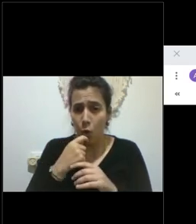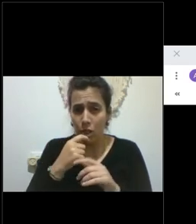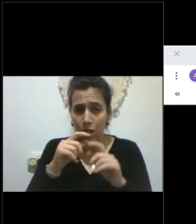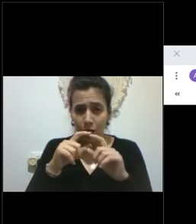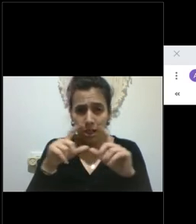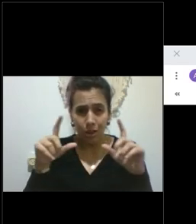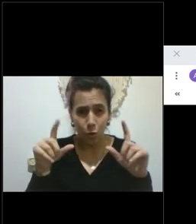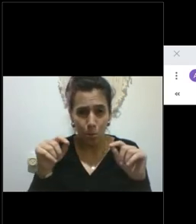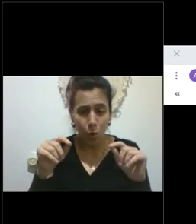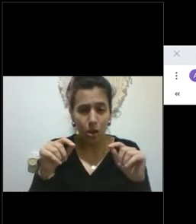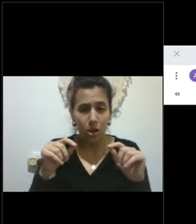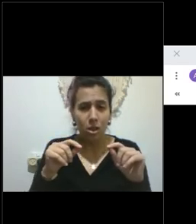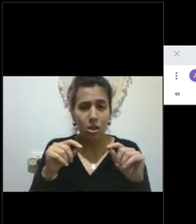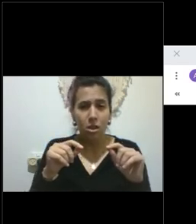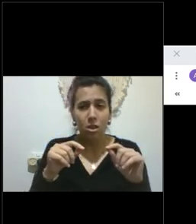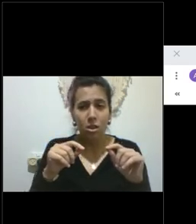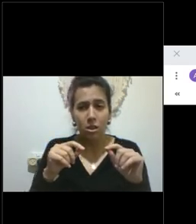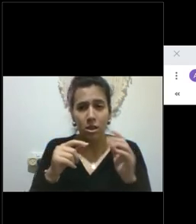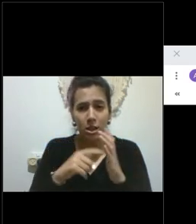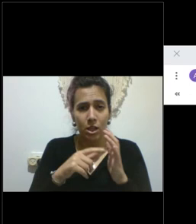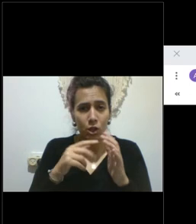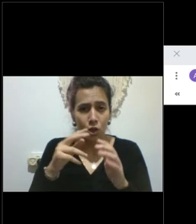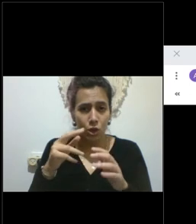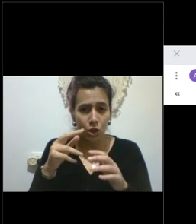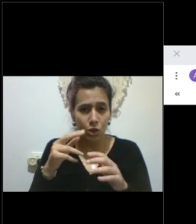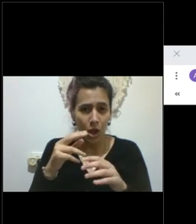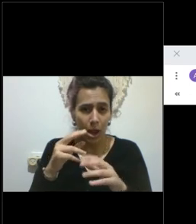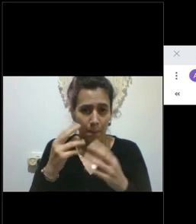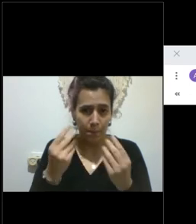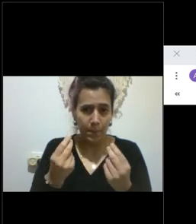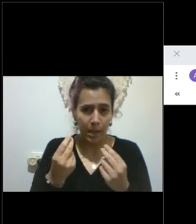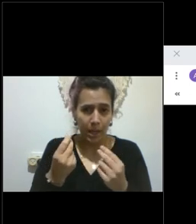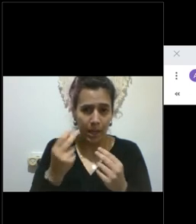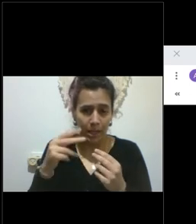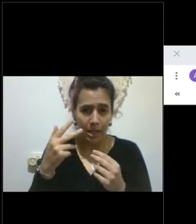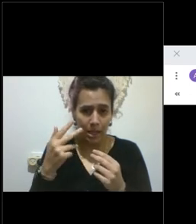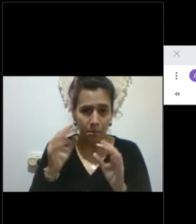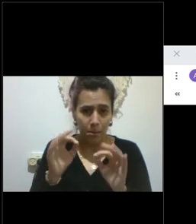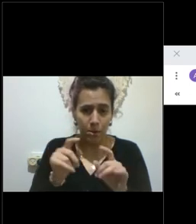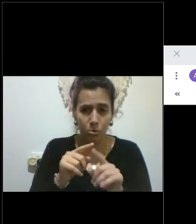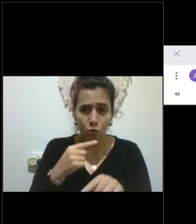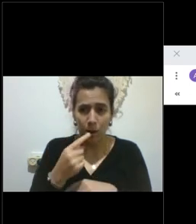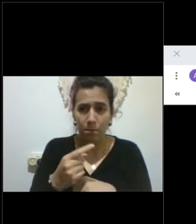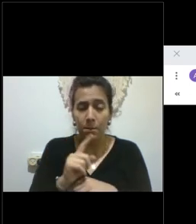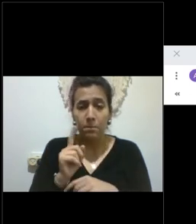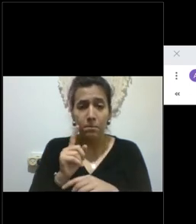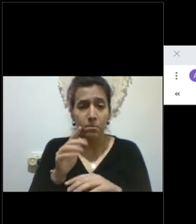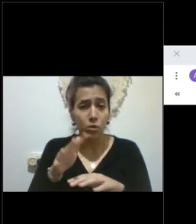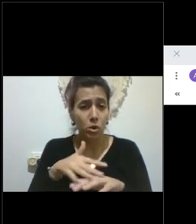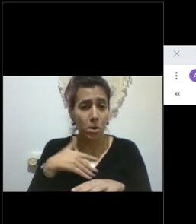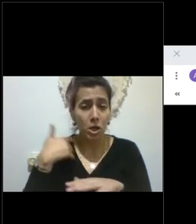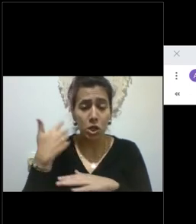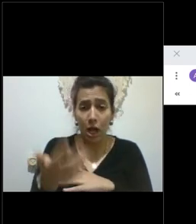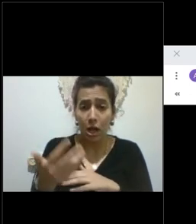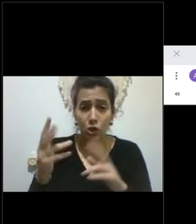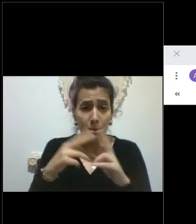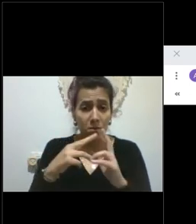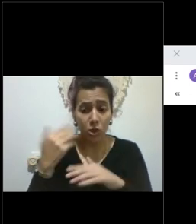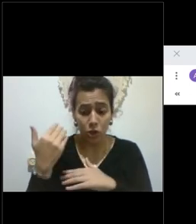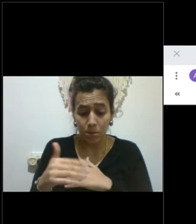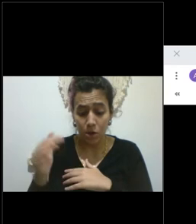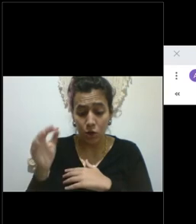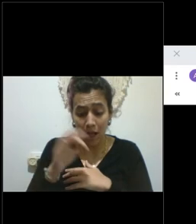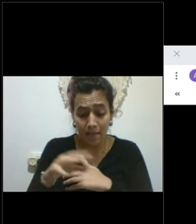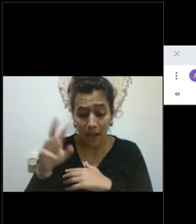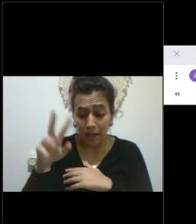שדיברנו. עכשיו, מי שירגיש אחרי שהמפגשים הסתיימו, שעדיין יש לו עסקאות,